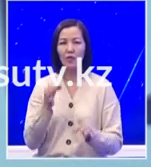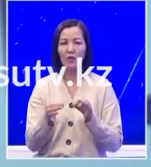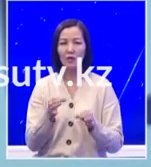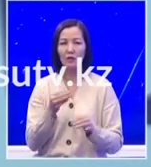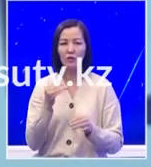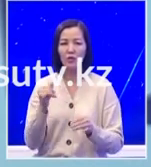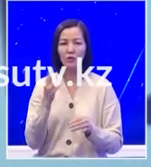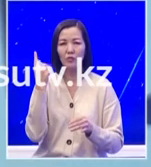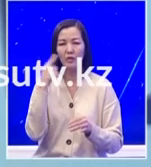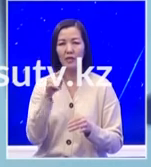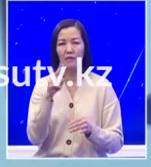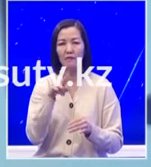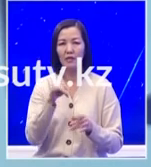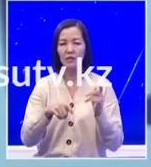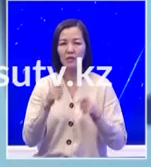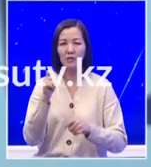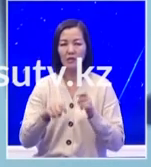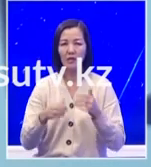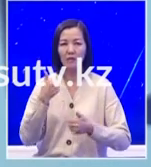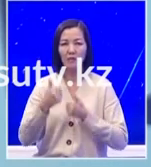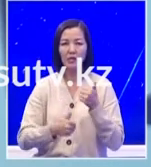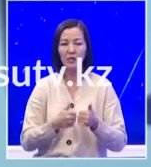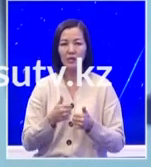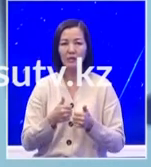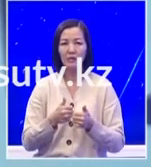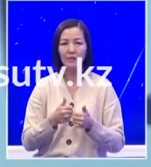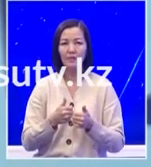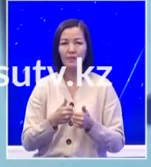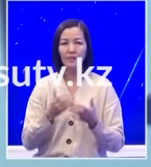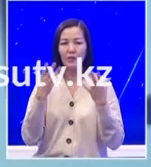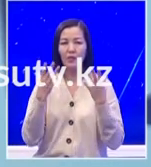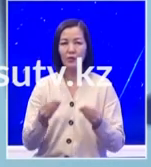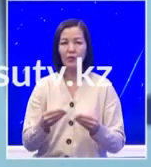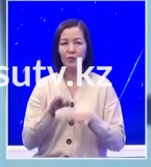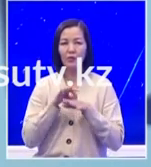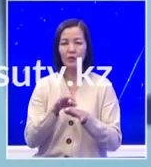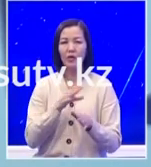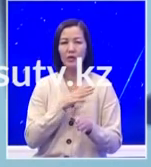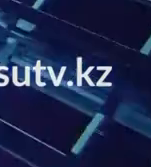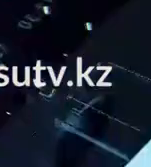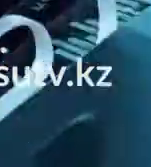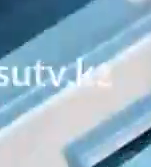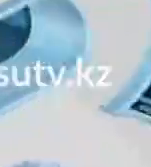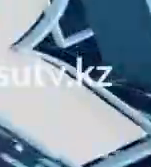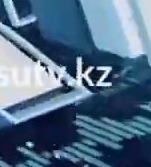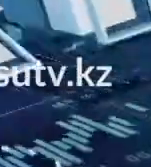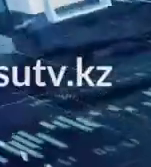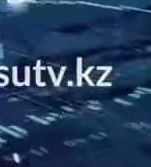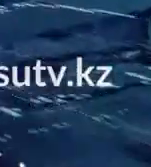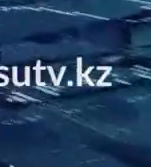Жетісу Креатив Дейз, яғни Жетісу өңіріндегі креативті күндер жүзеге асып жатыр.